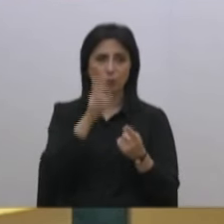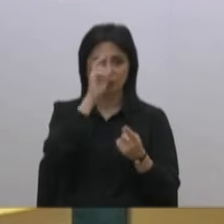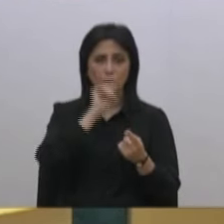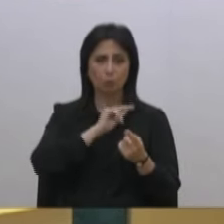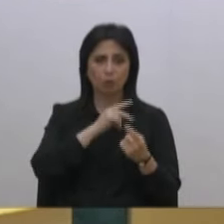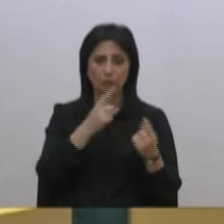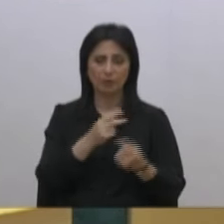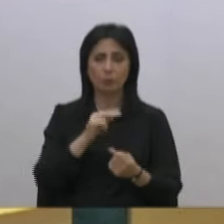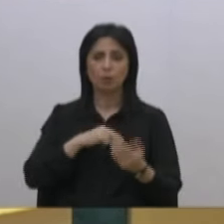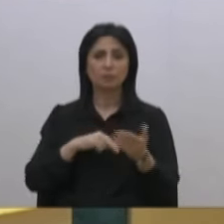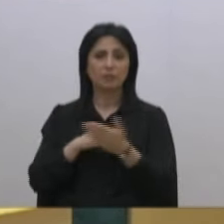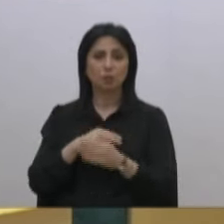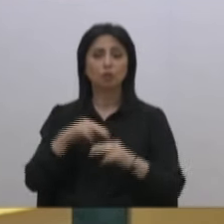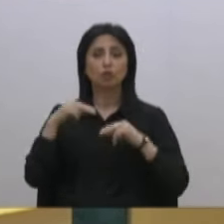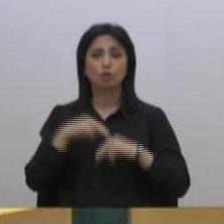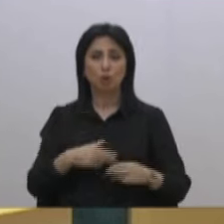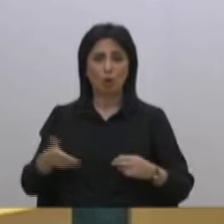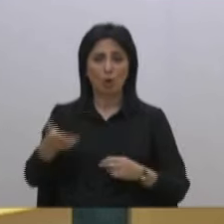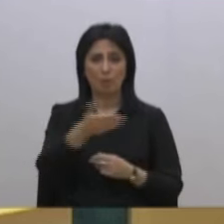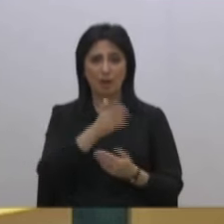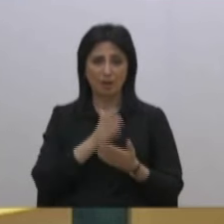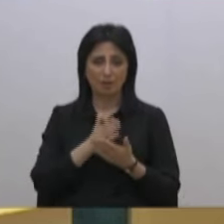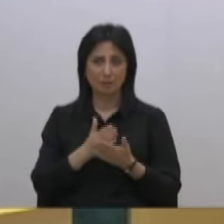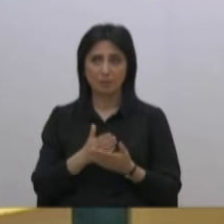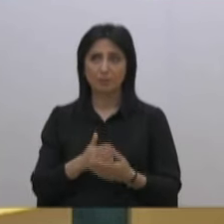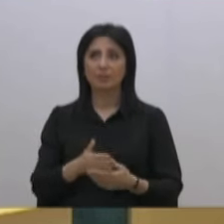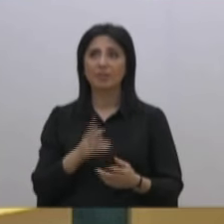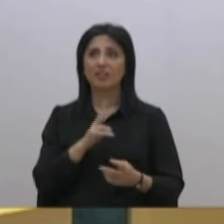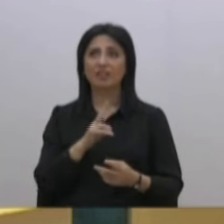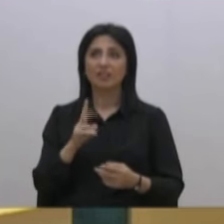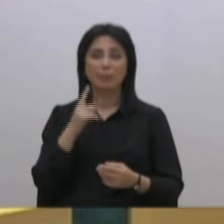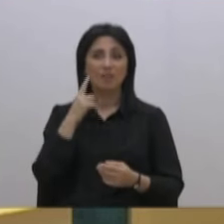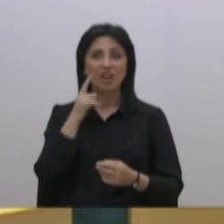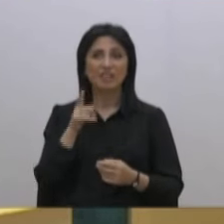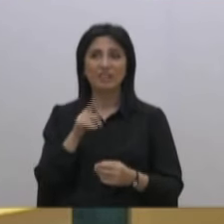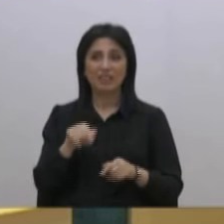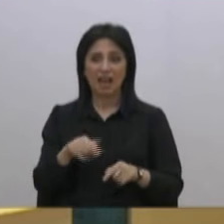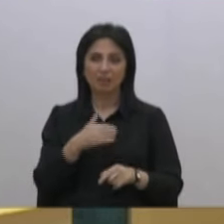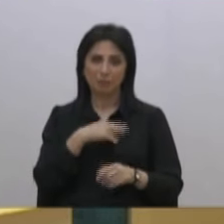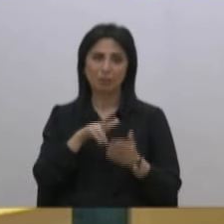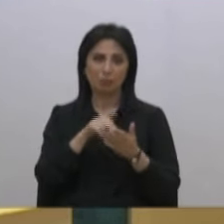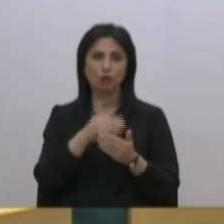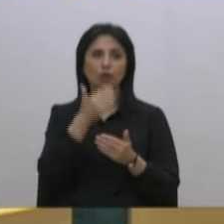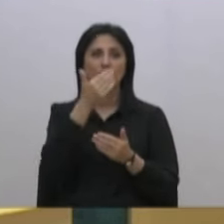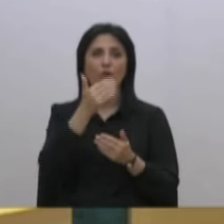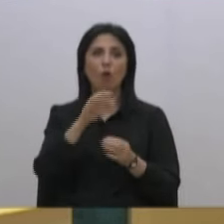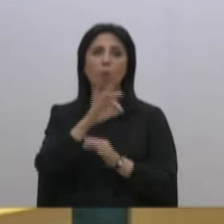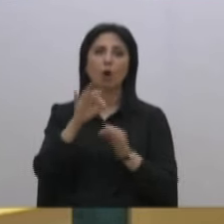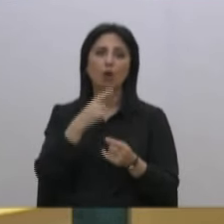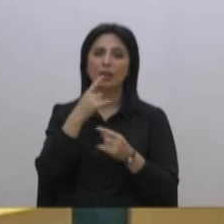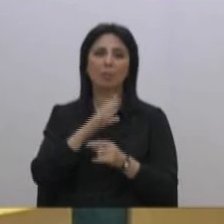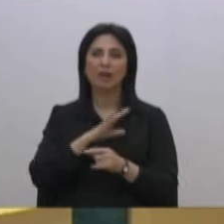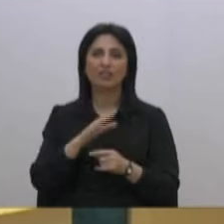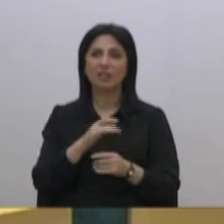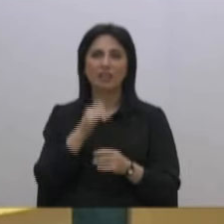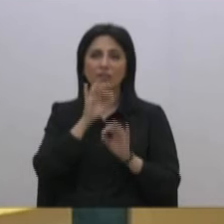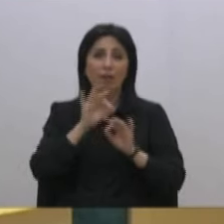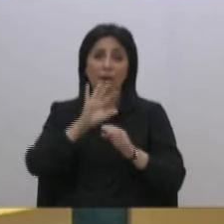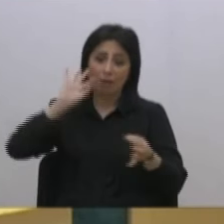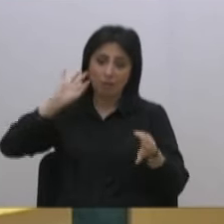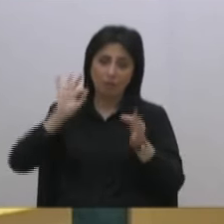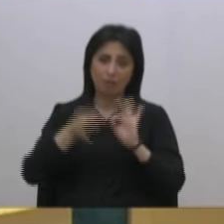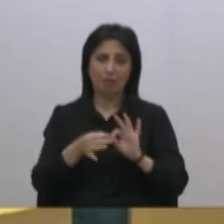მოხელეების, საჯარო მოსამსახურეების შრომა. Თუ ვინმე მაწყენინე მე აქედამი და მათ ოდიშ მოუხადო, სამწუხაროდ ვერ ვისაუბრებდი